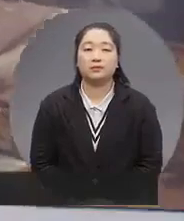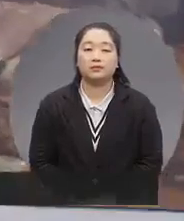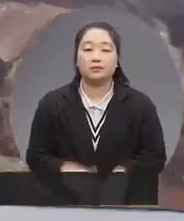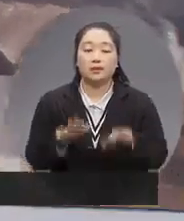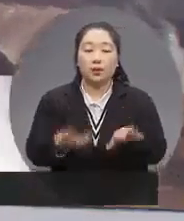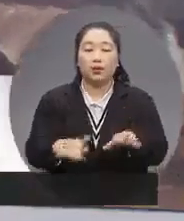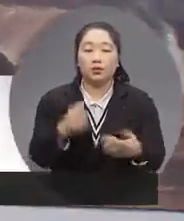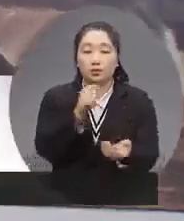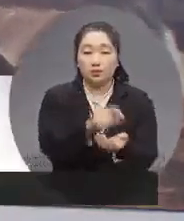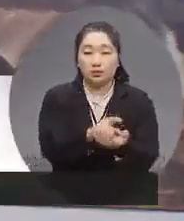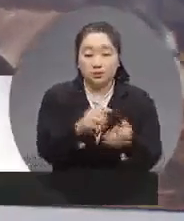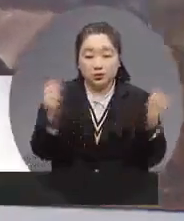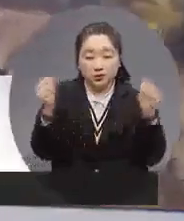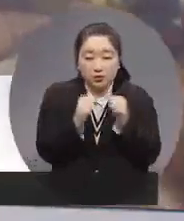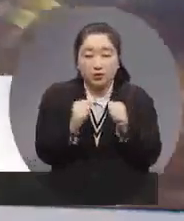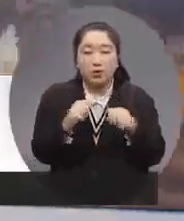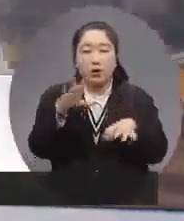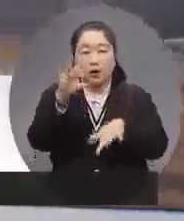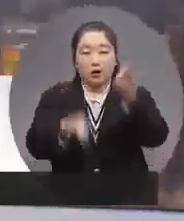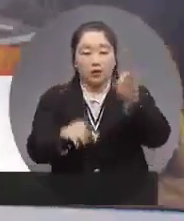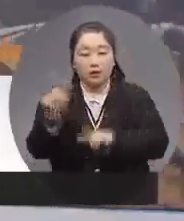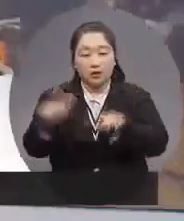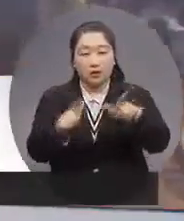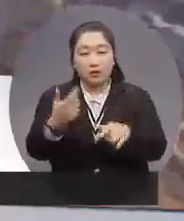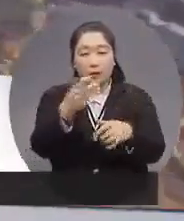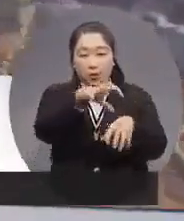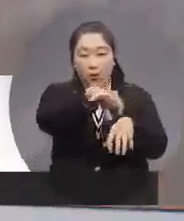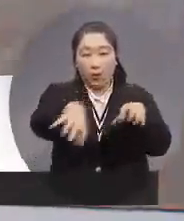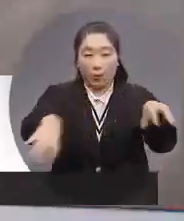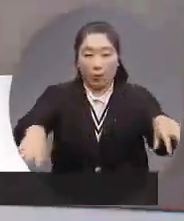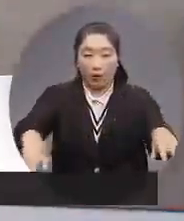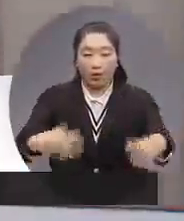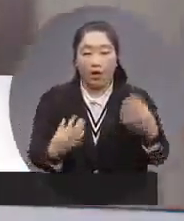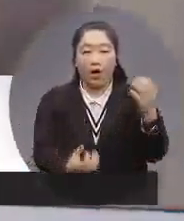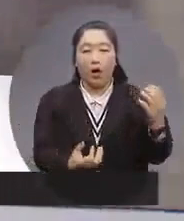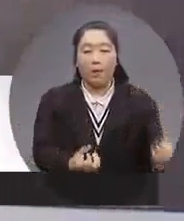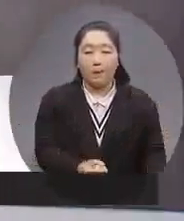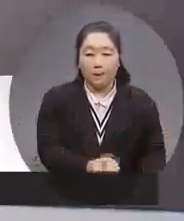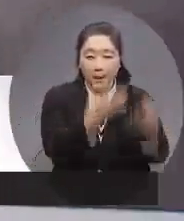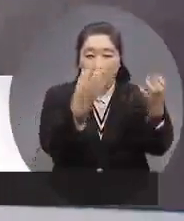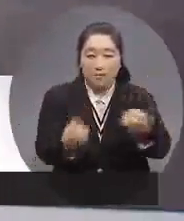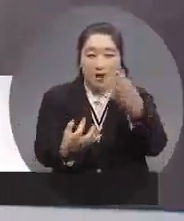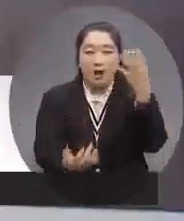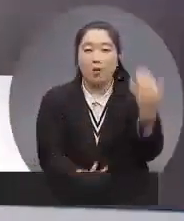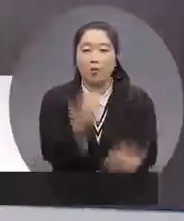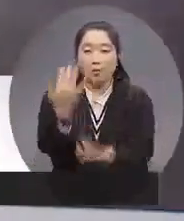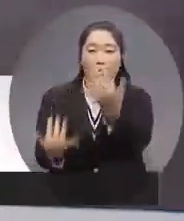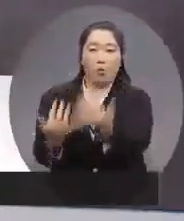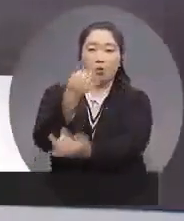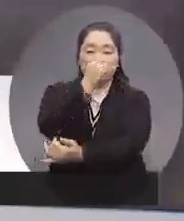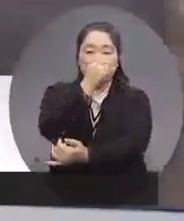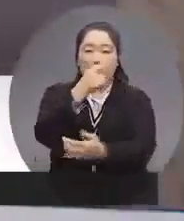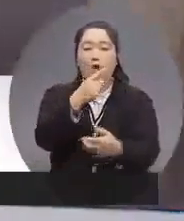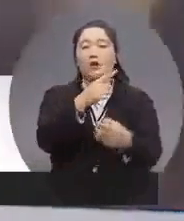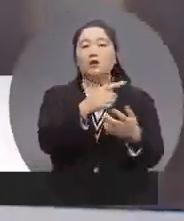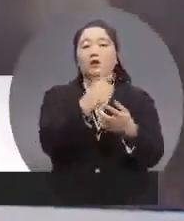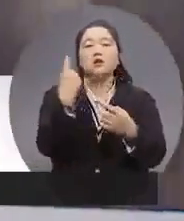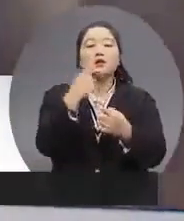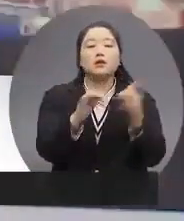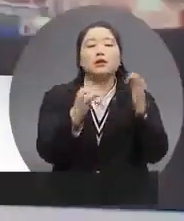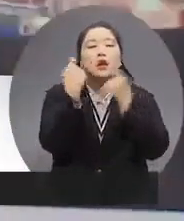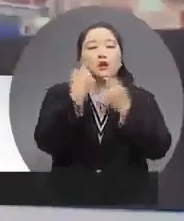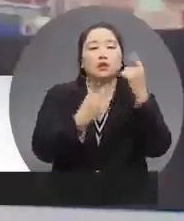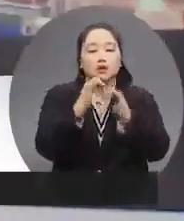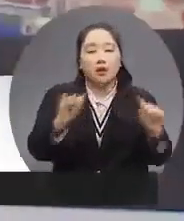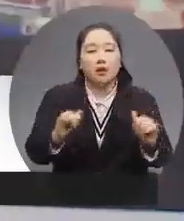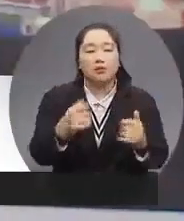오늘 축구 건조한 날씨 속에 충북 곳곳에서는 화제와 폭발 사고가 있더라 많은 인명과 재산 피해가났습니다